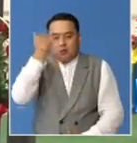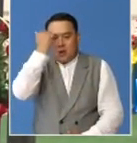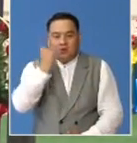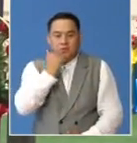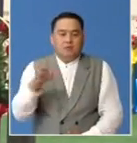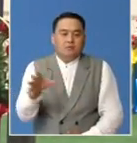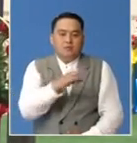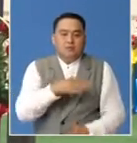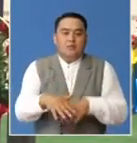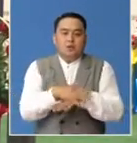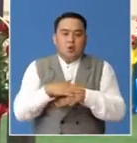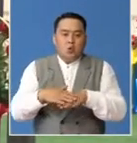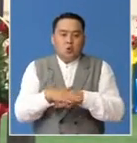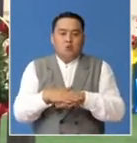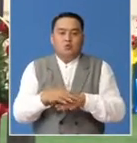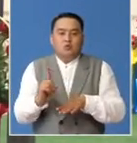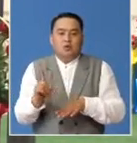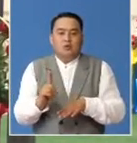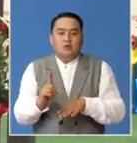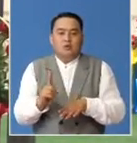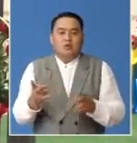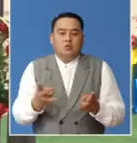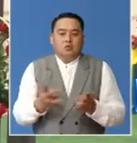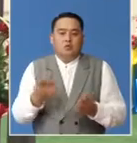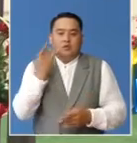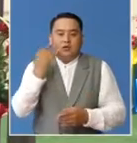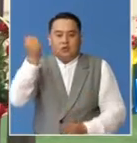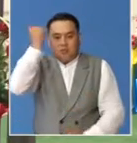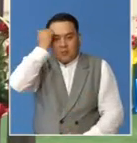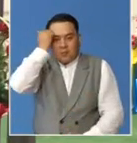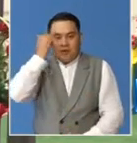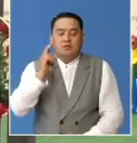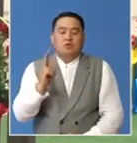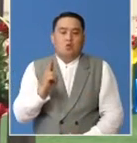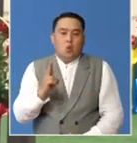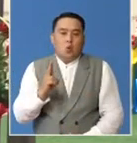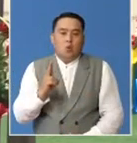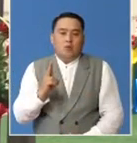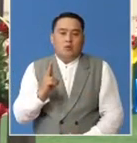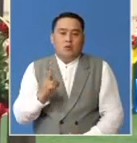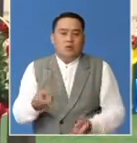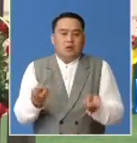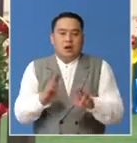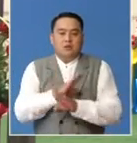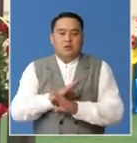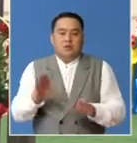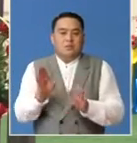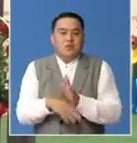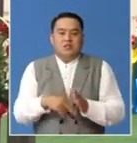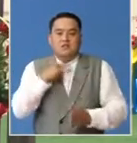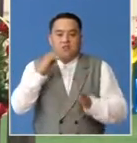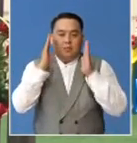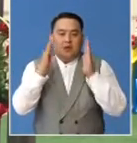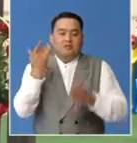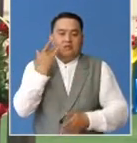всех наших горожан, жителей. Надо, как говорится, всегда вспоминать этих людей и, как говорится, не оставлять их без внимания. И